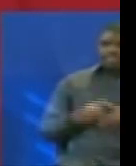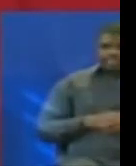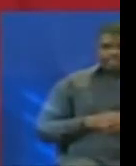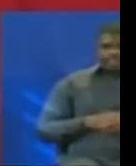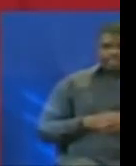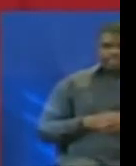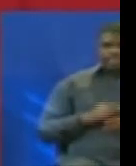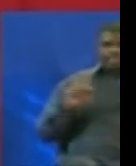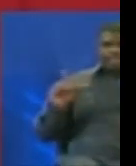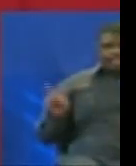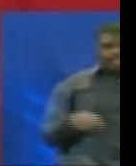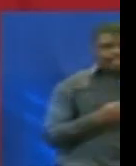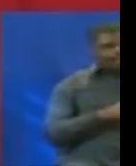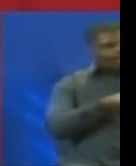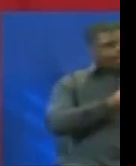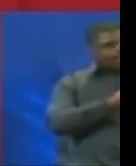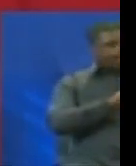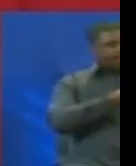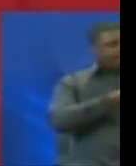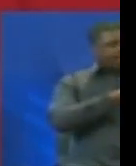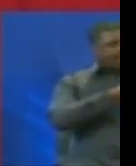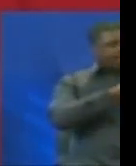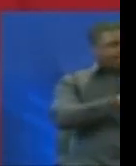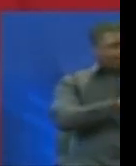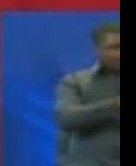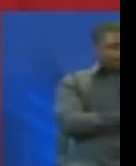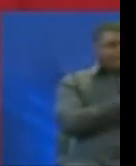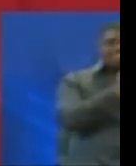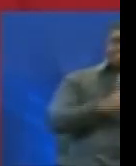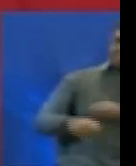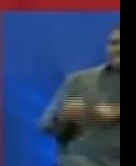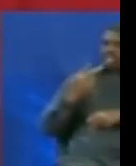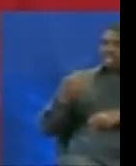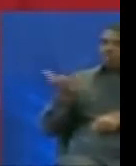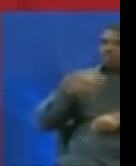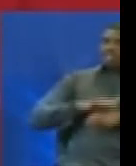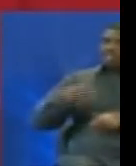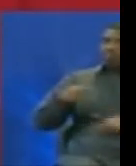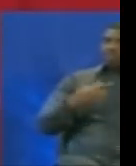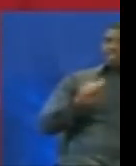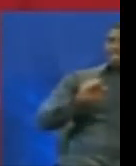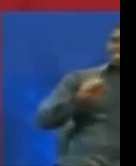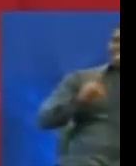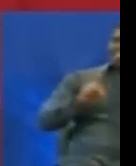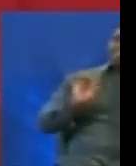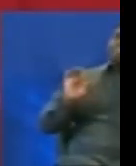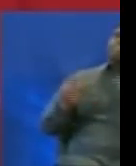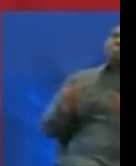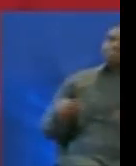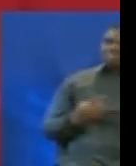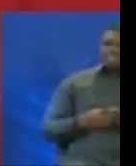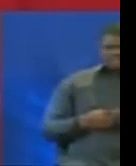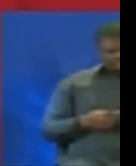unda tume iende Mafia ikaiangalie ya wataalamu hawa TASAC, inakuwaje meli za